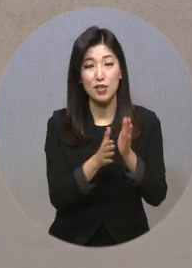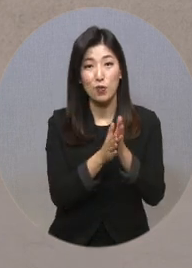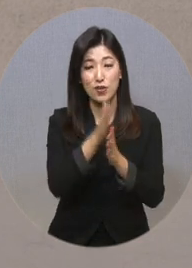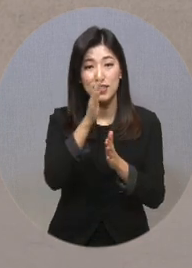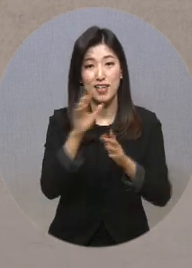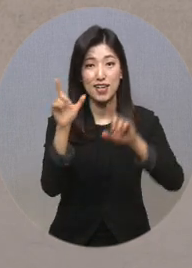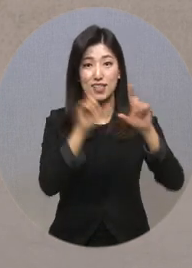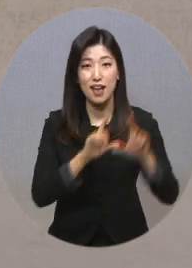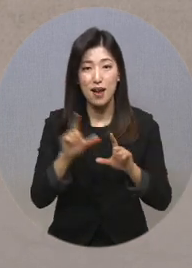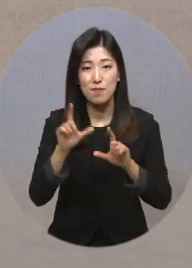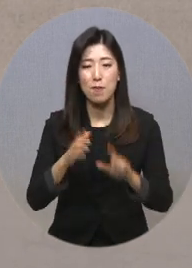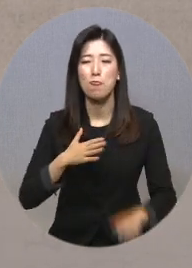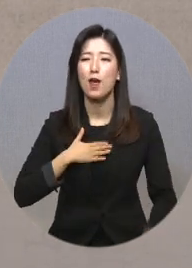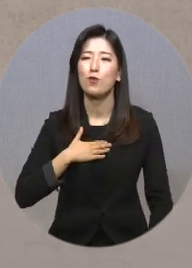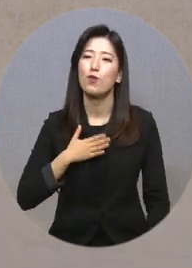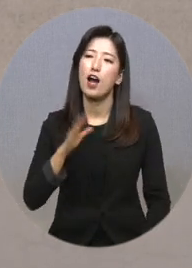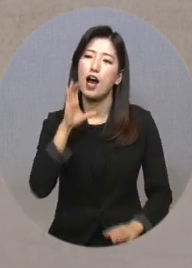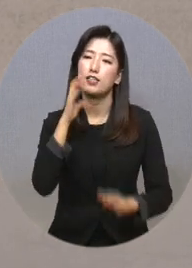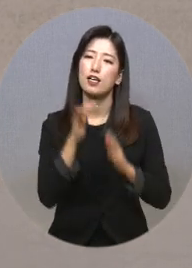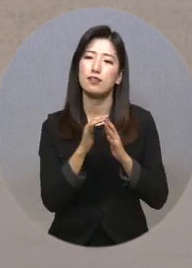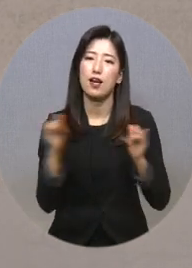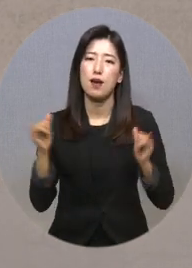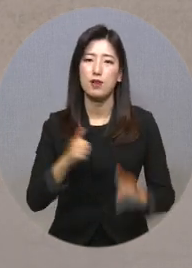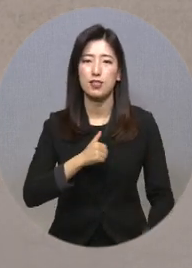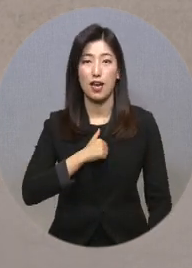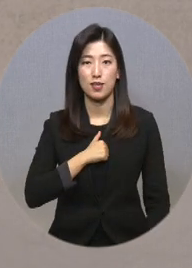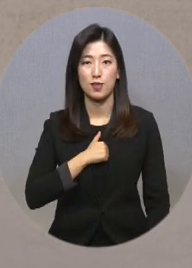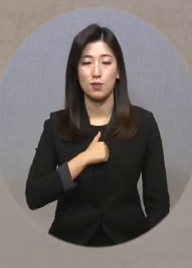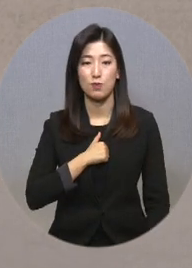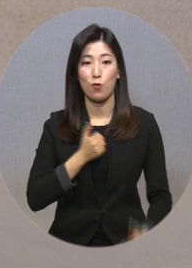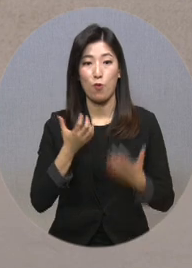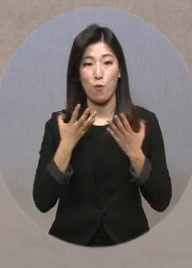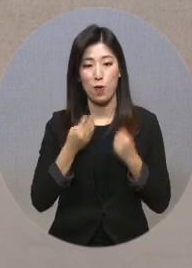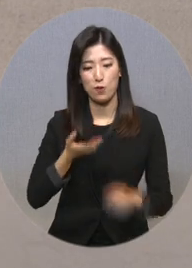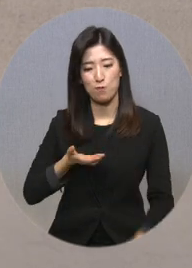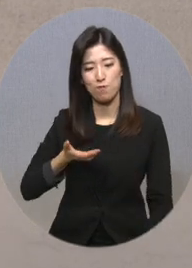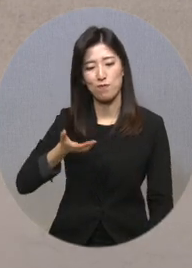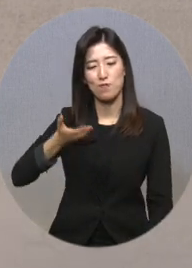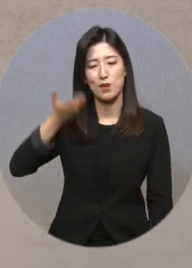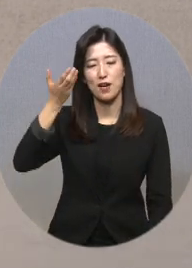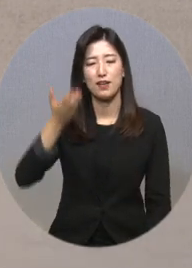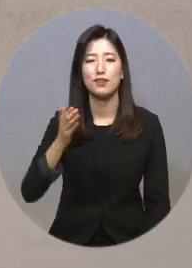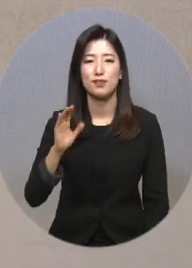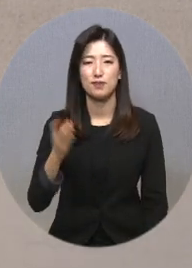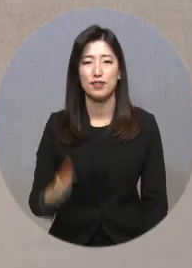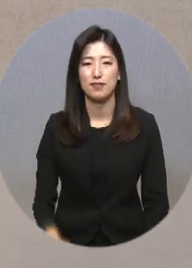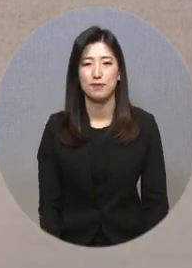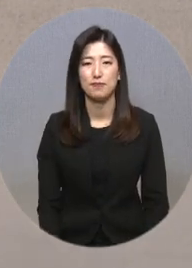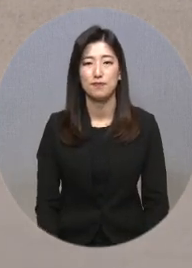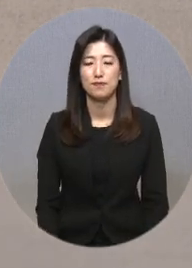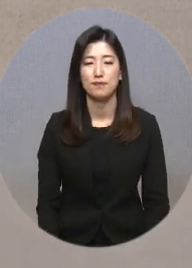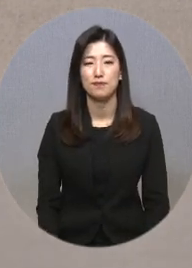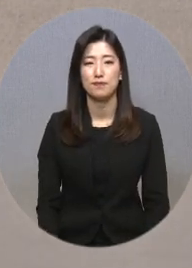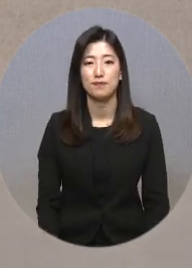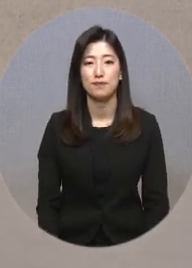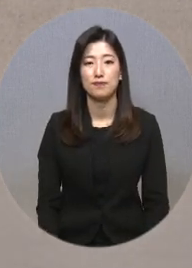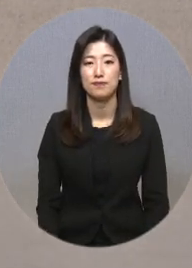시민들의 자긍심 또한 상당히 높아질 것으로 저는 판단하고 있습니다.